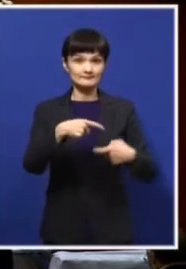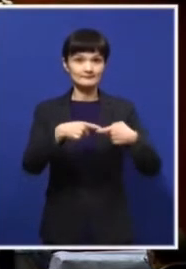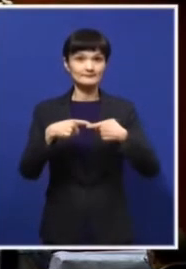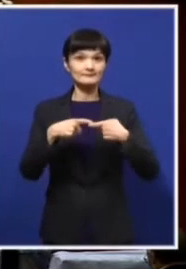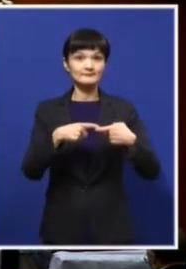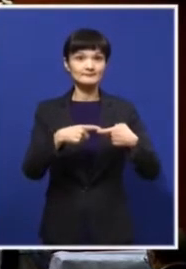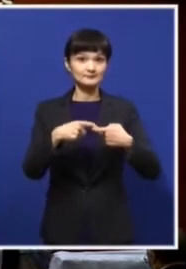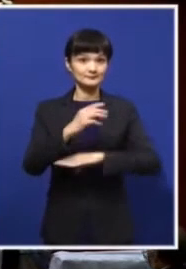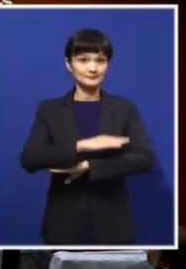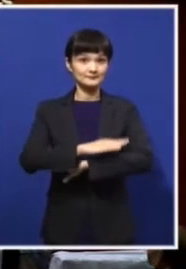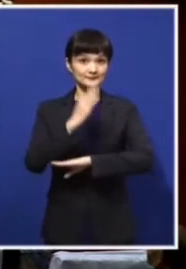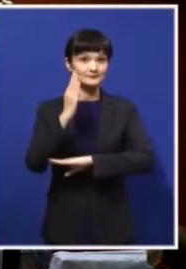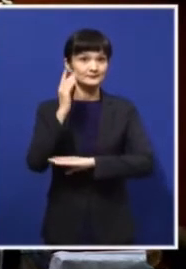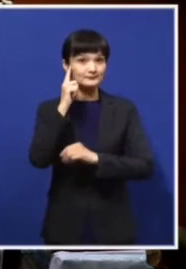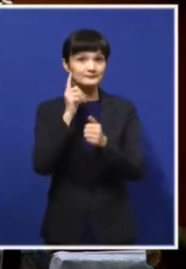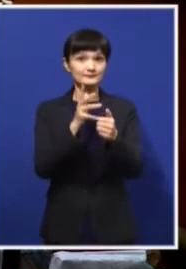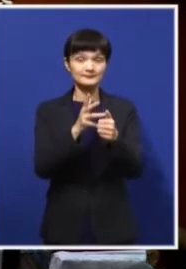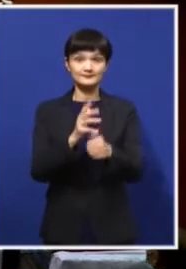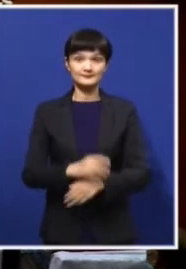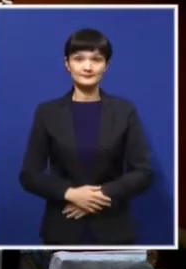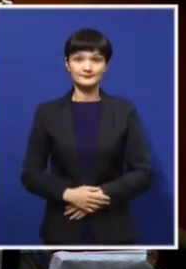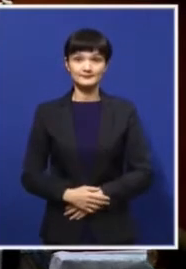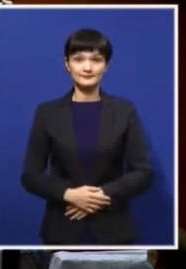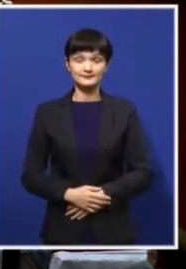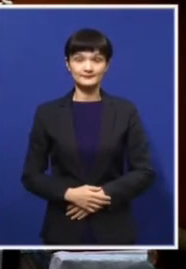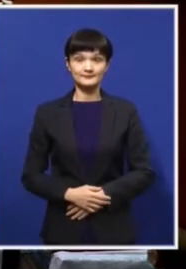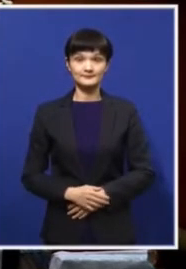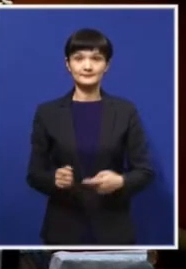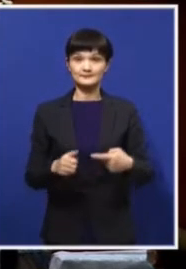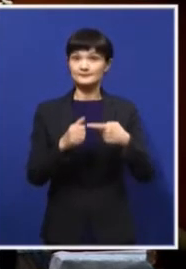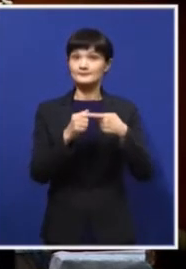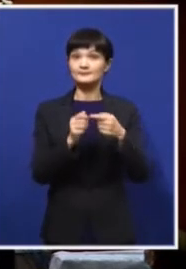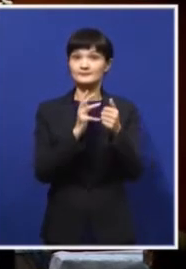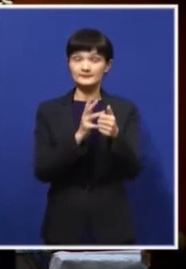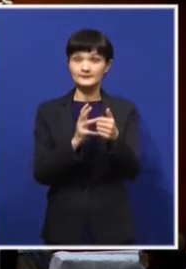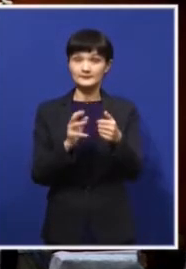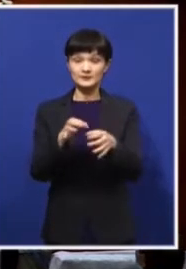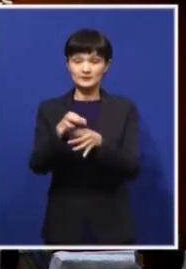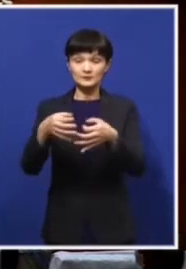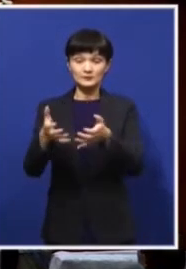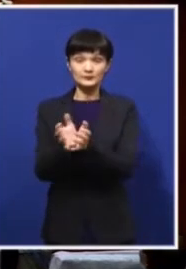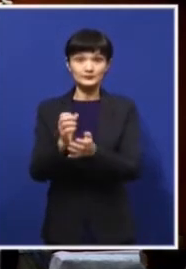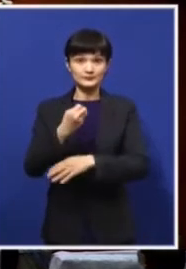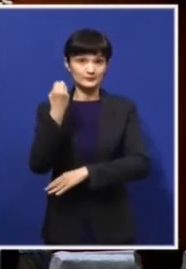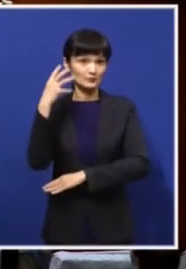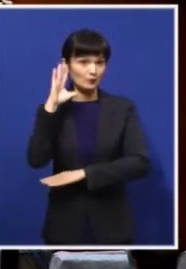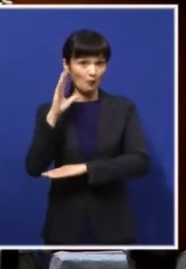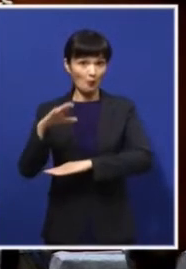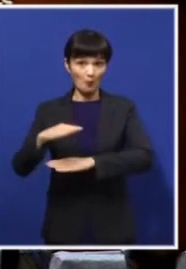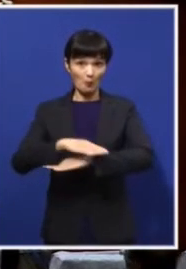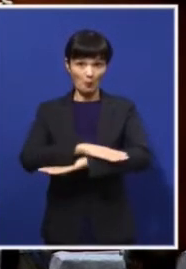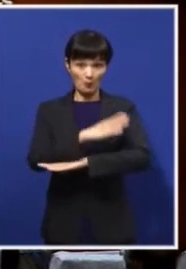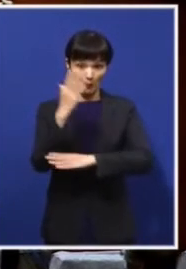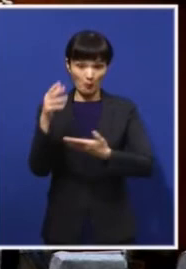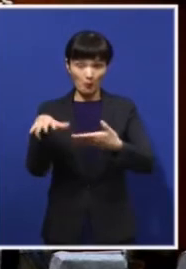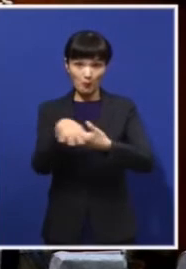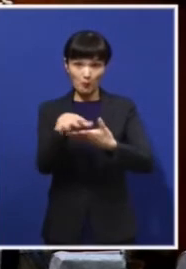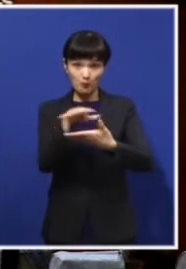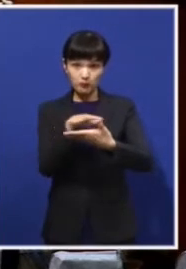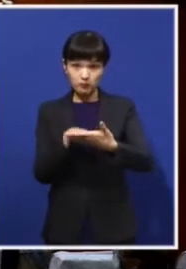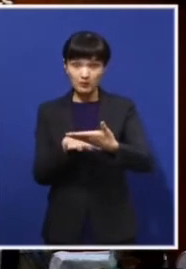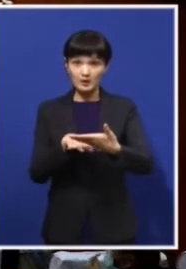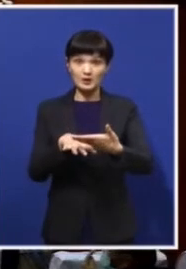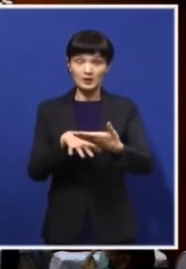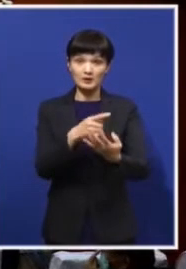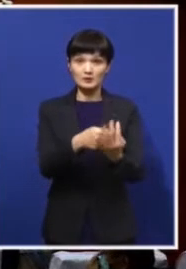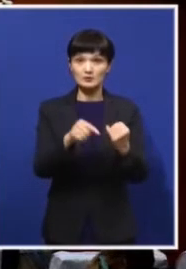不好意思，联合报。这个我想问的第一个问题是，那个在经济部的新闻稿上面有说，遴选出48家数位支